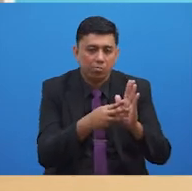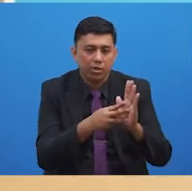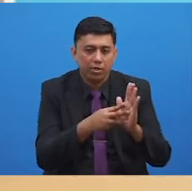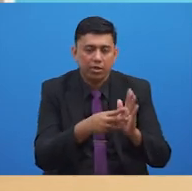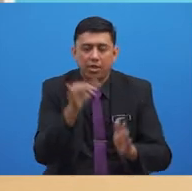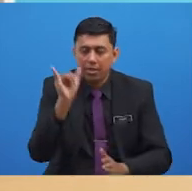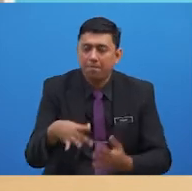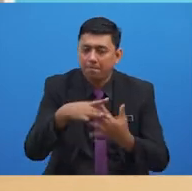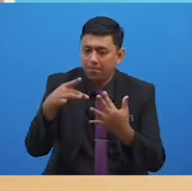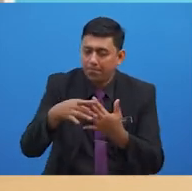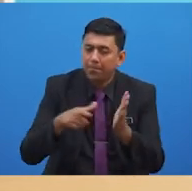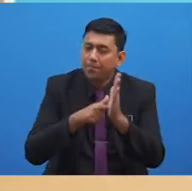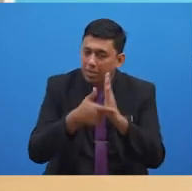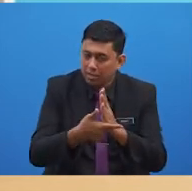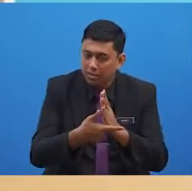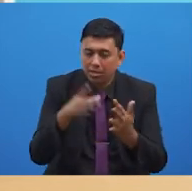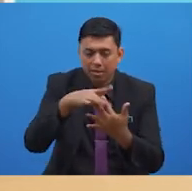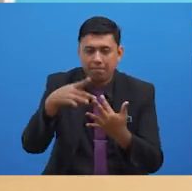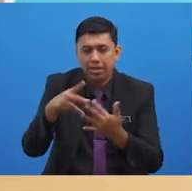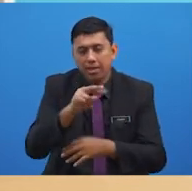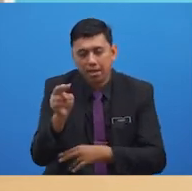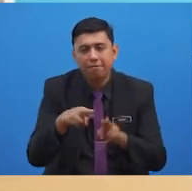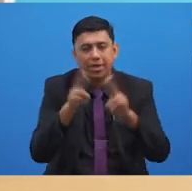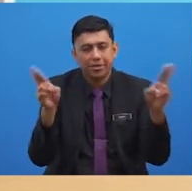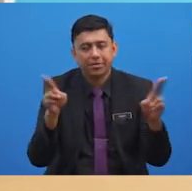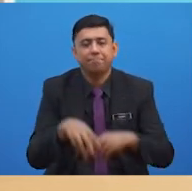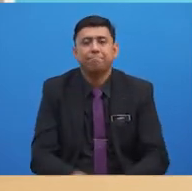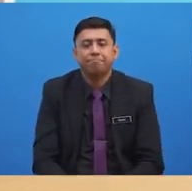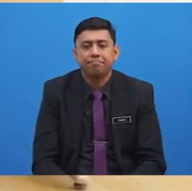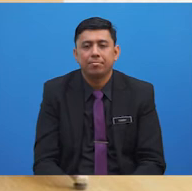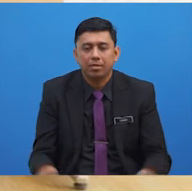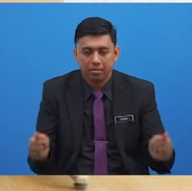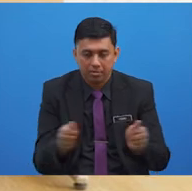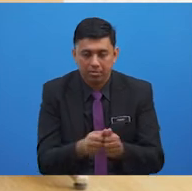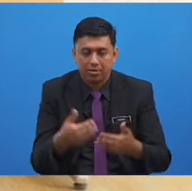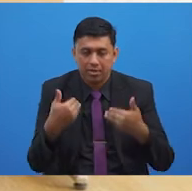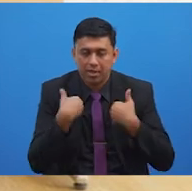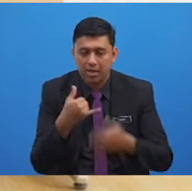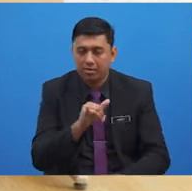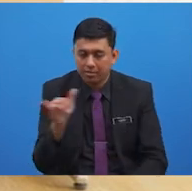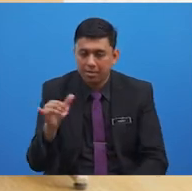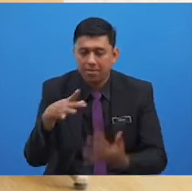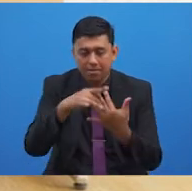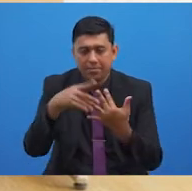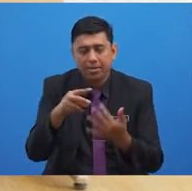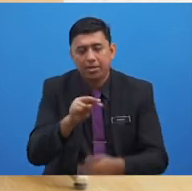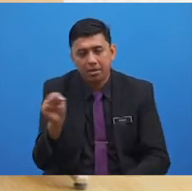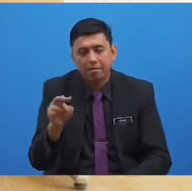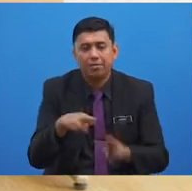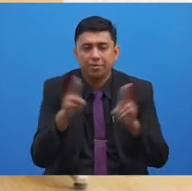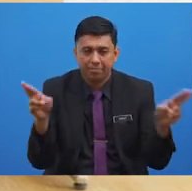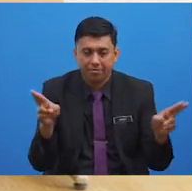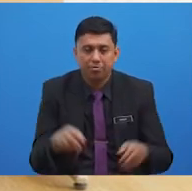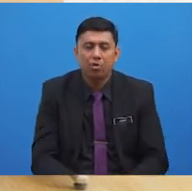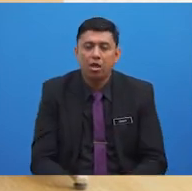wakil yang mereka pilih melalui pilihan raya. Dengan adanya pilihan raya, sama